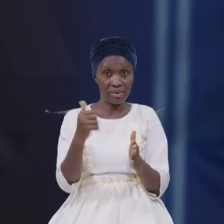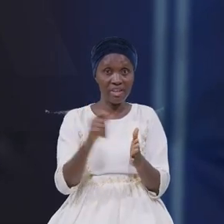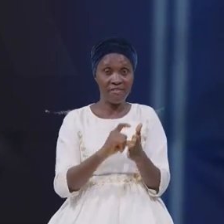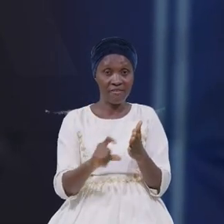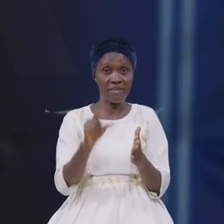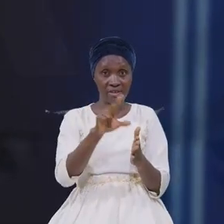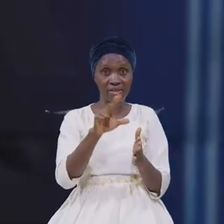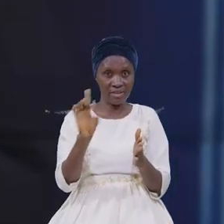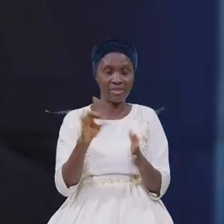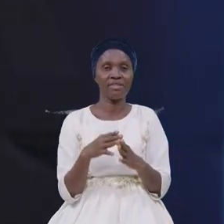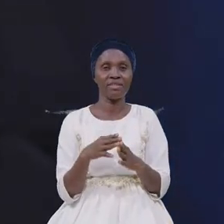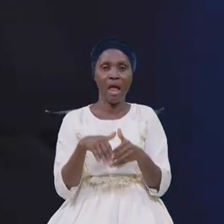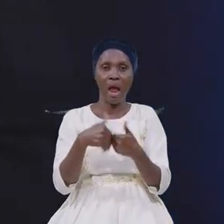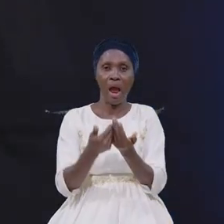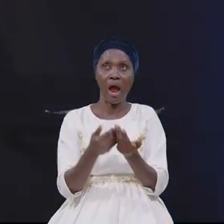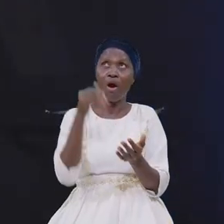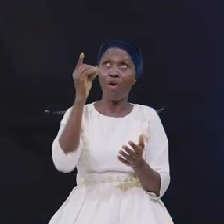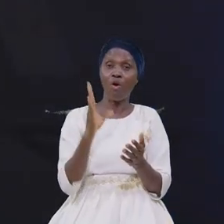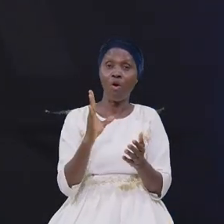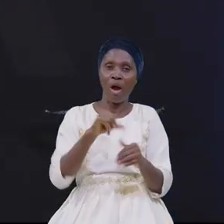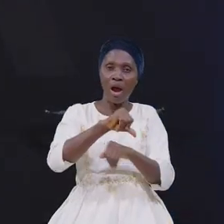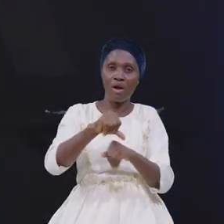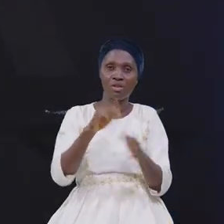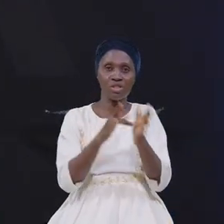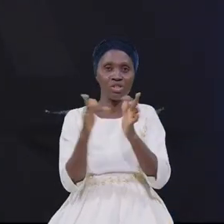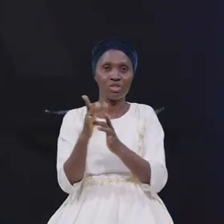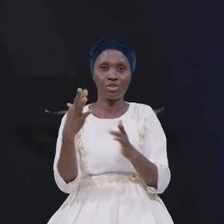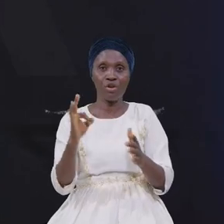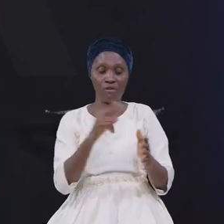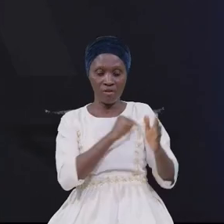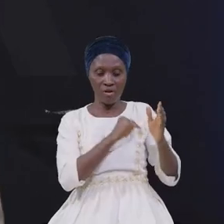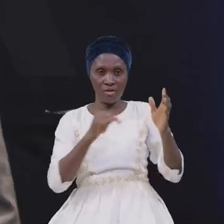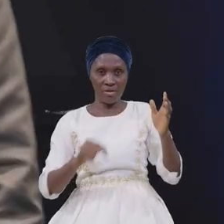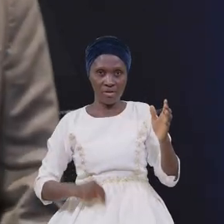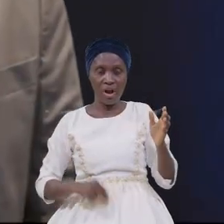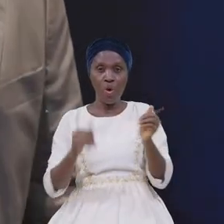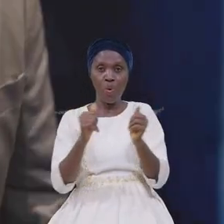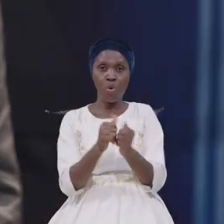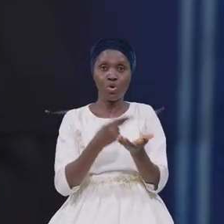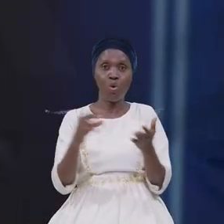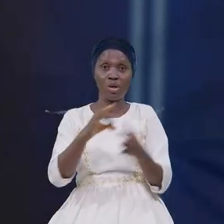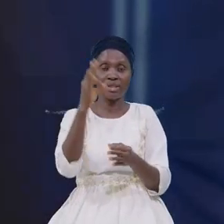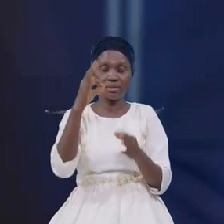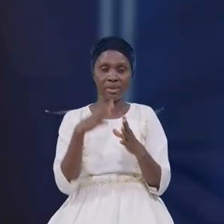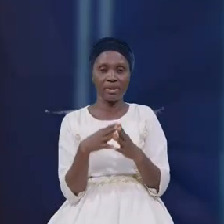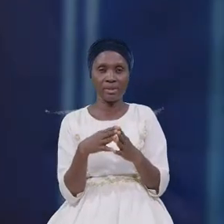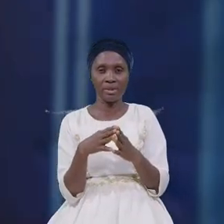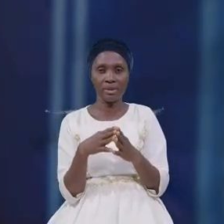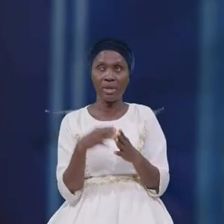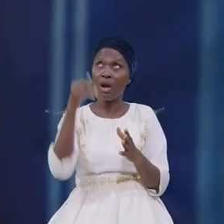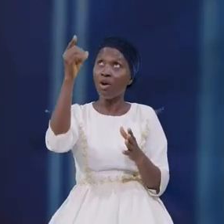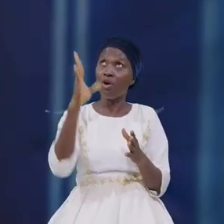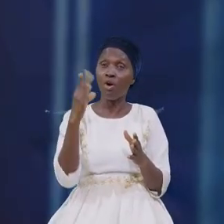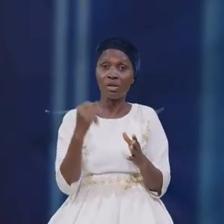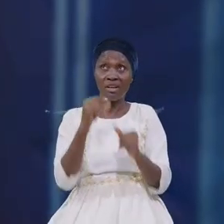vous savez comment Dieu a oint du Saint-Esprit et de force Jésus de Nazareth. Dieu